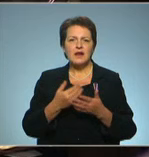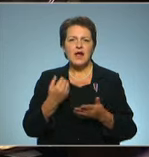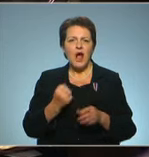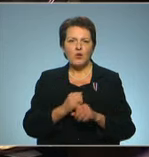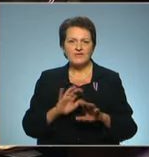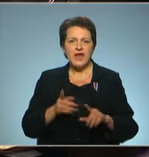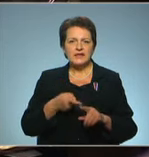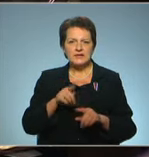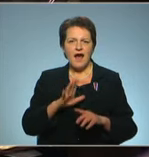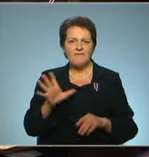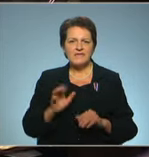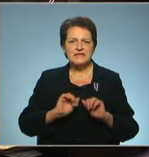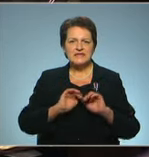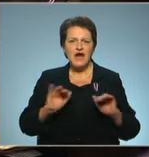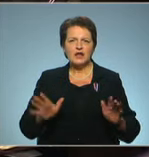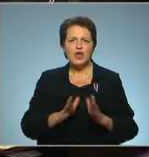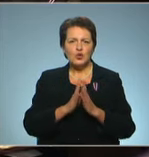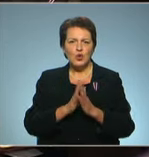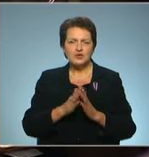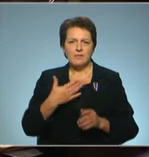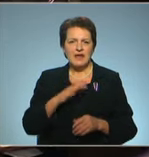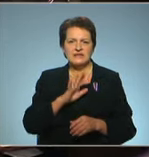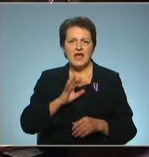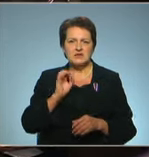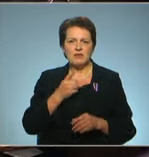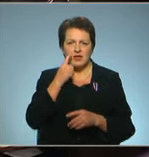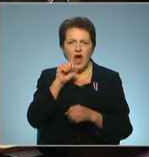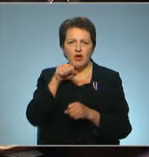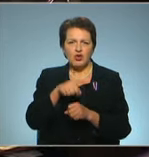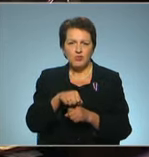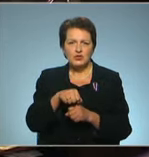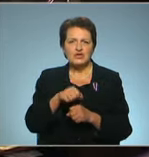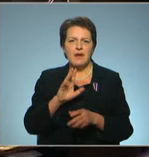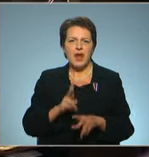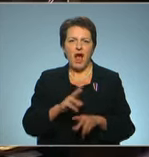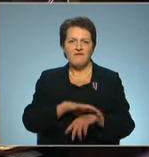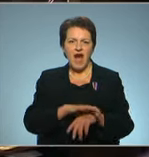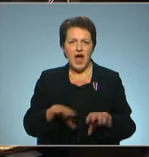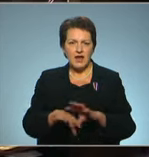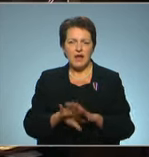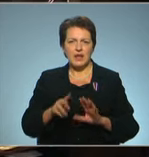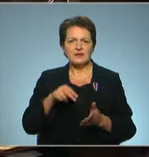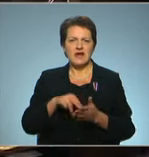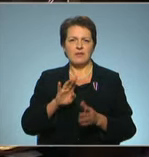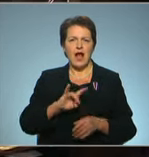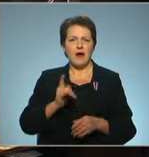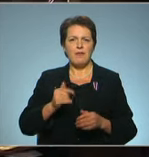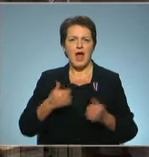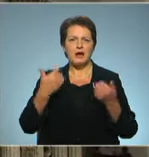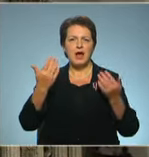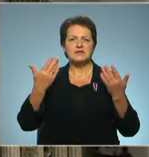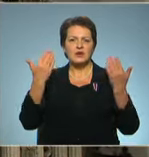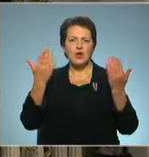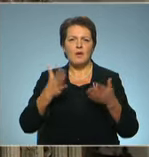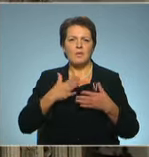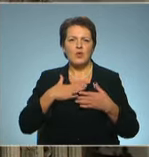tas, ka vissvētāko lūkšanu mēs nesakām sapņupuši zemē kā vergi, bet stāvam kā bērni paceļot rokas